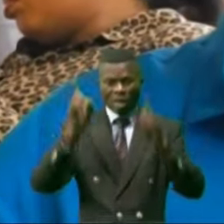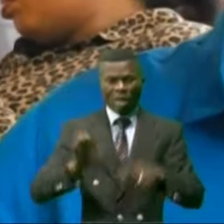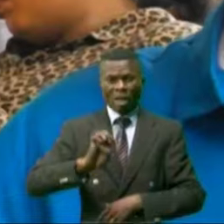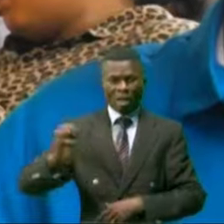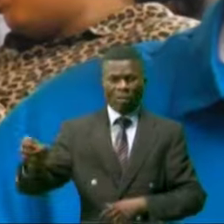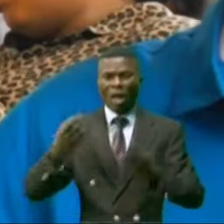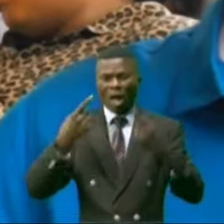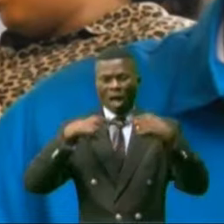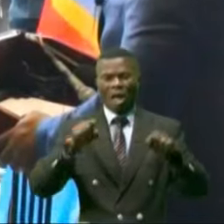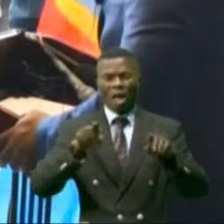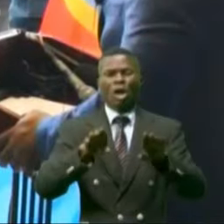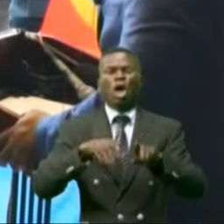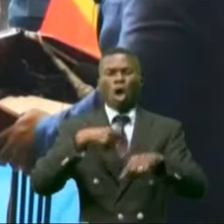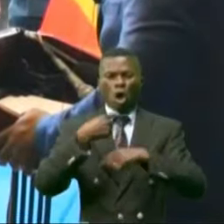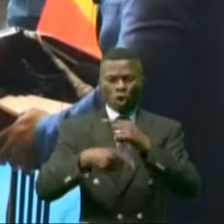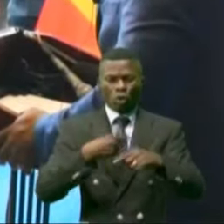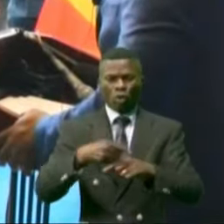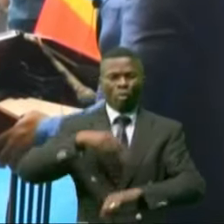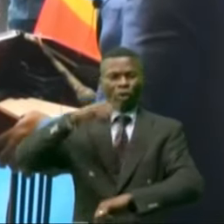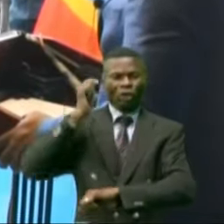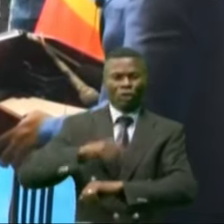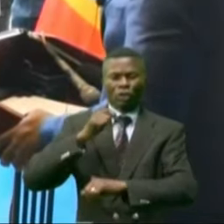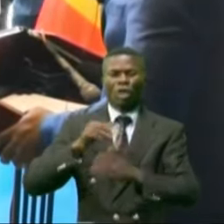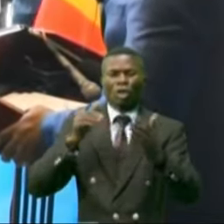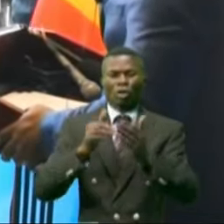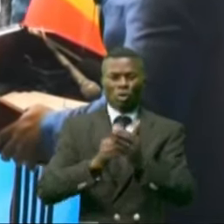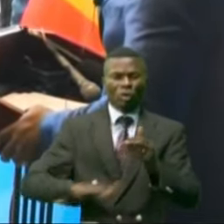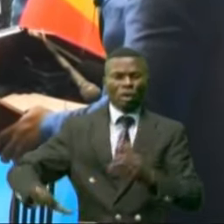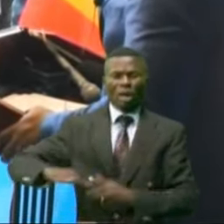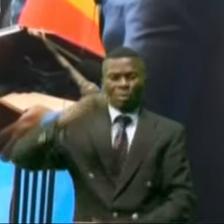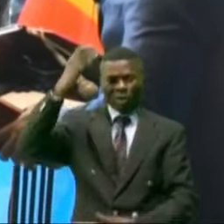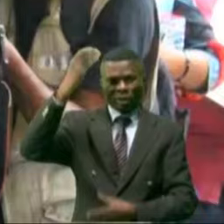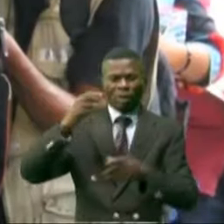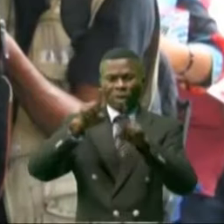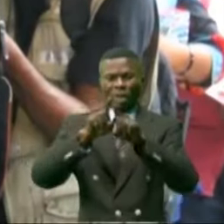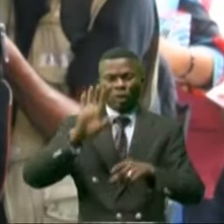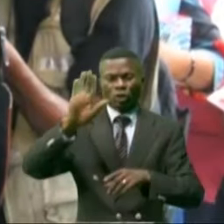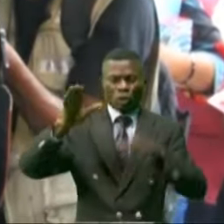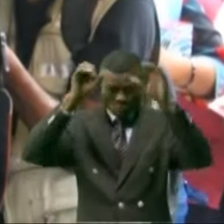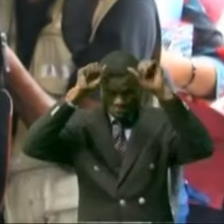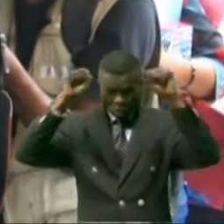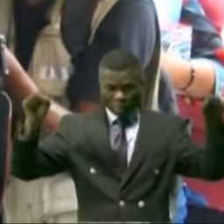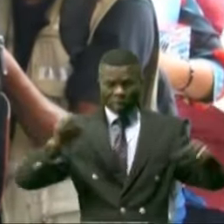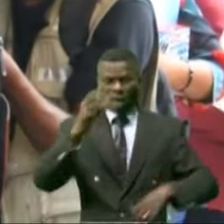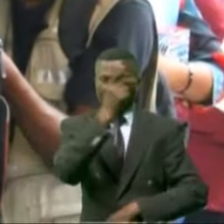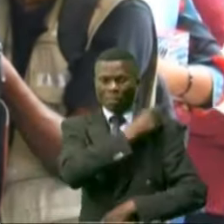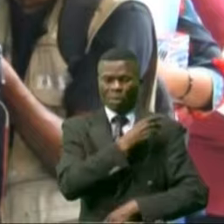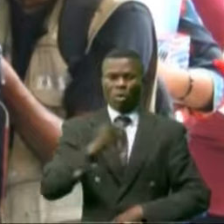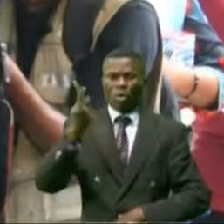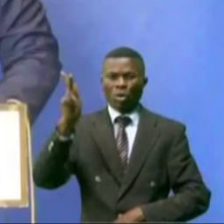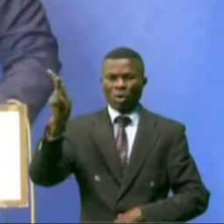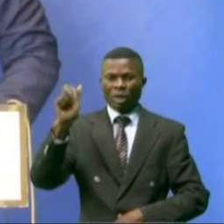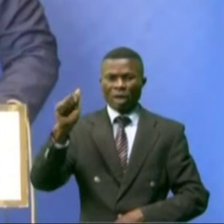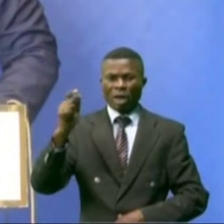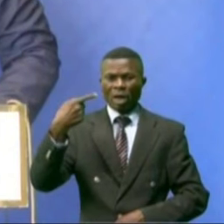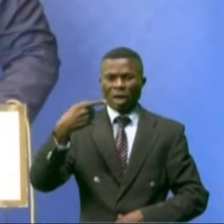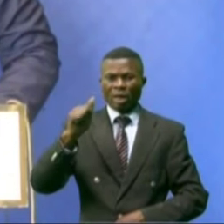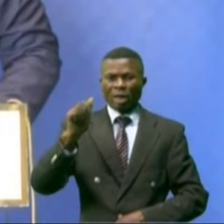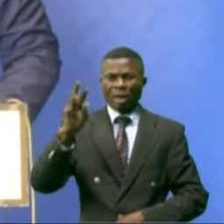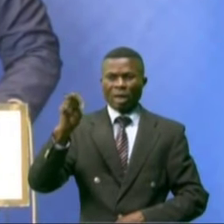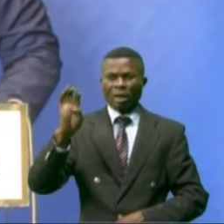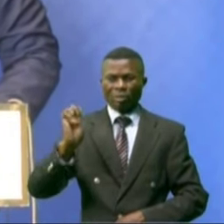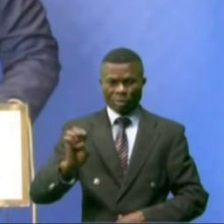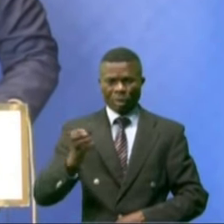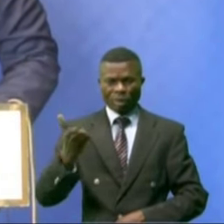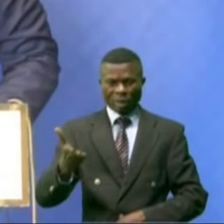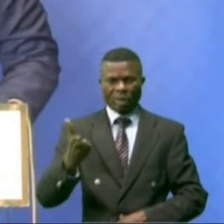d'annoncer l'ouverture du procès RDC au Rwanda pour des faits de la guerre d'agression et pillage des richesses commis par le Rwanda sur le